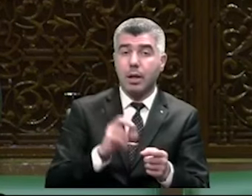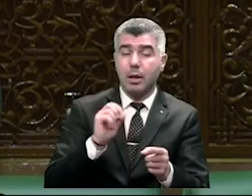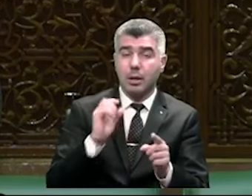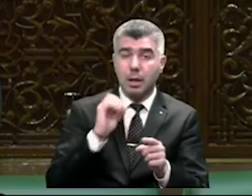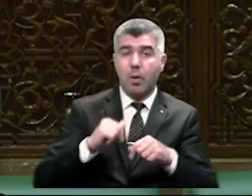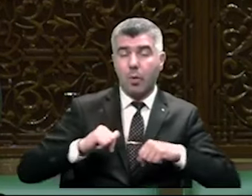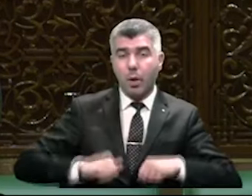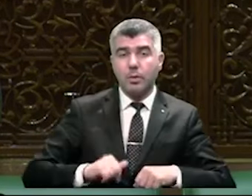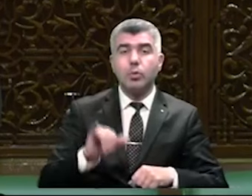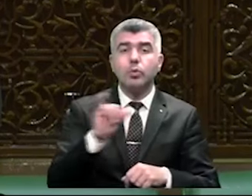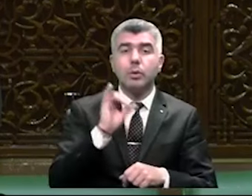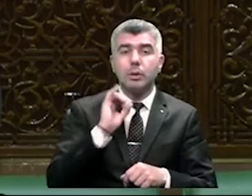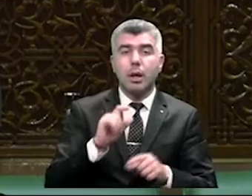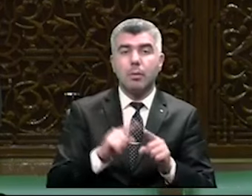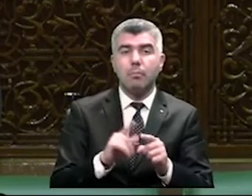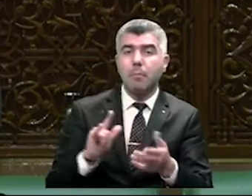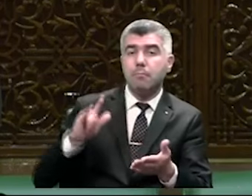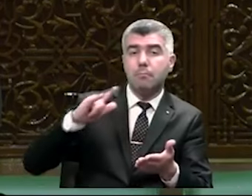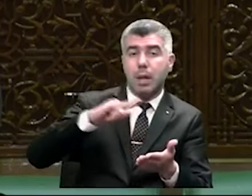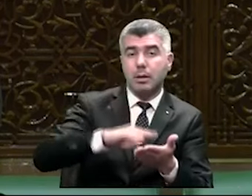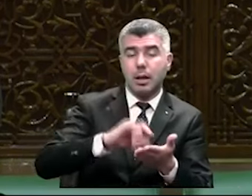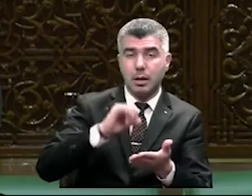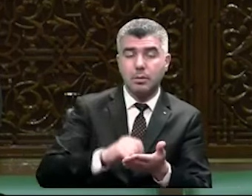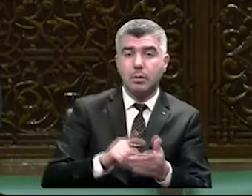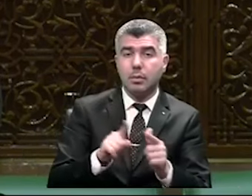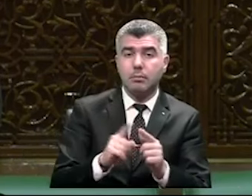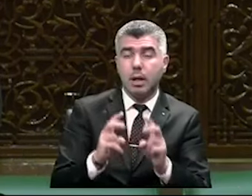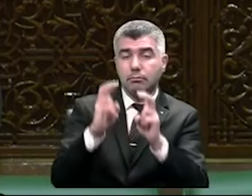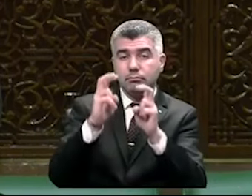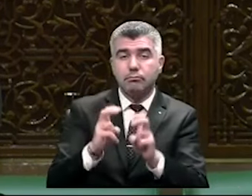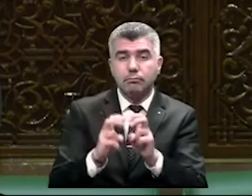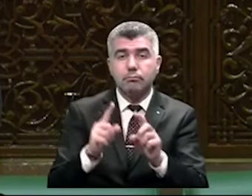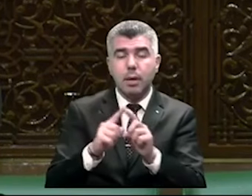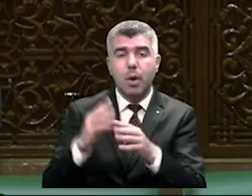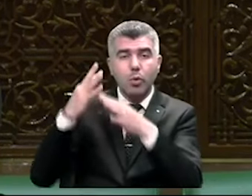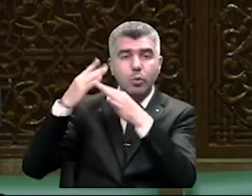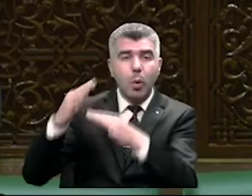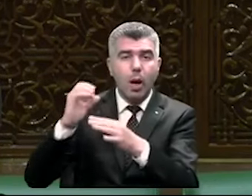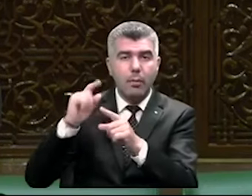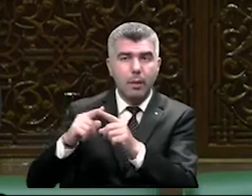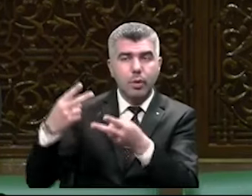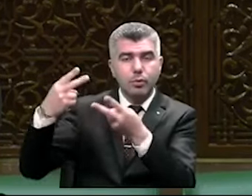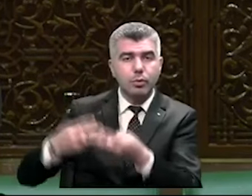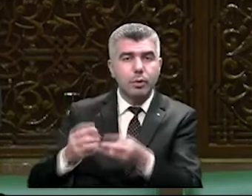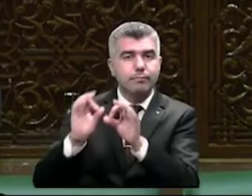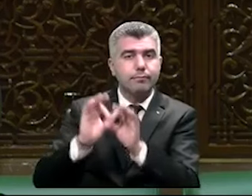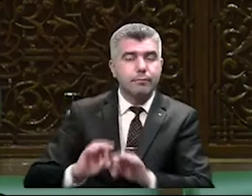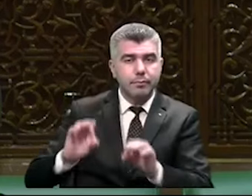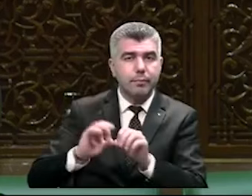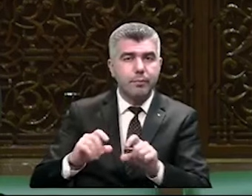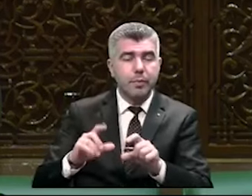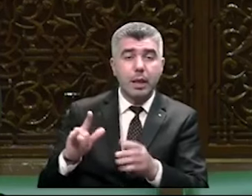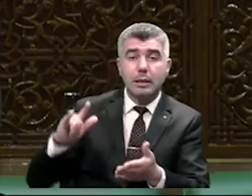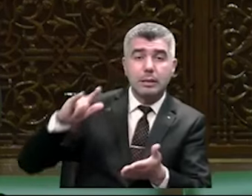حلها من اجل فك العزله عن المطارات الشيء الذي يؤثر سلبا على السياحه الداخليه والخارجيه ببلادنا فتكلف تذكره